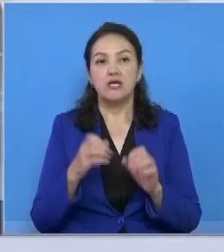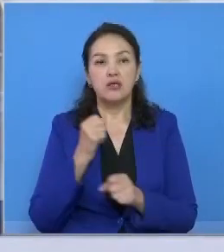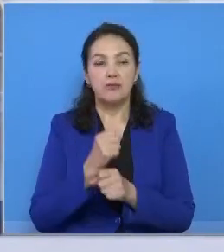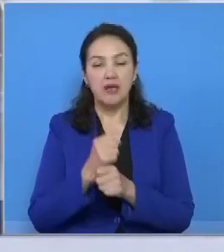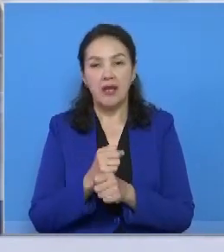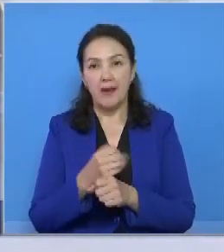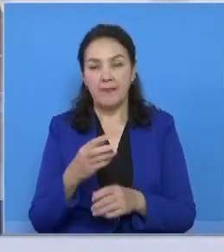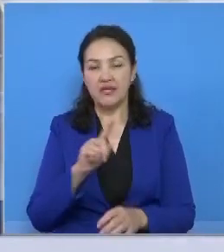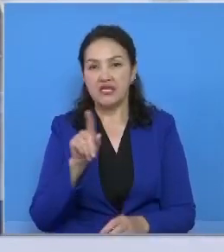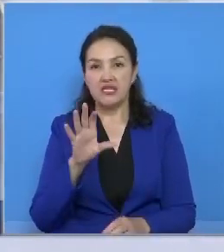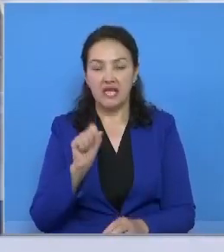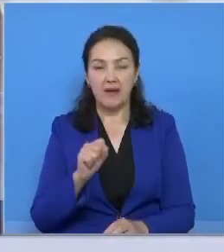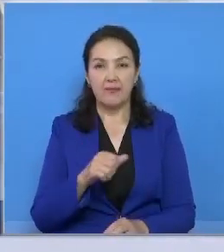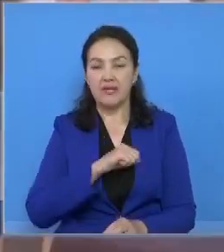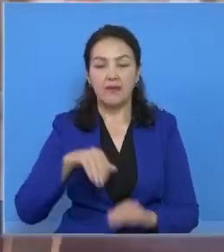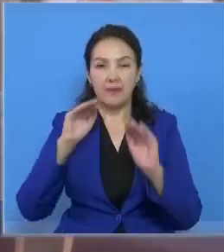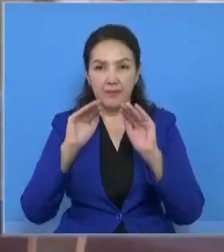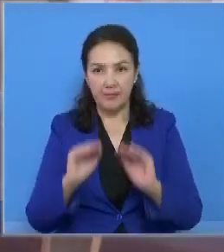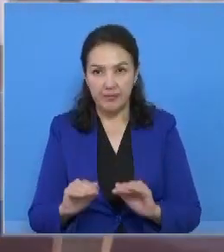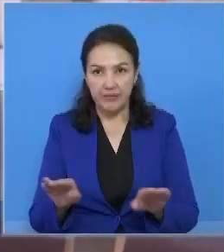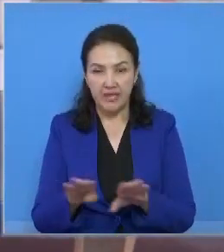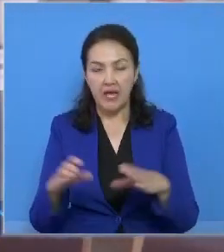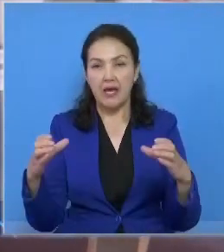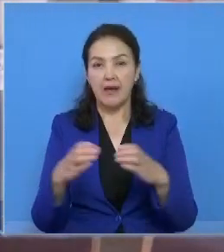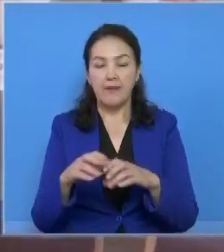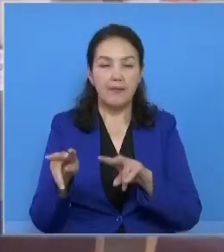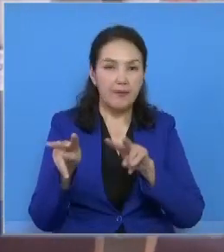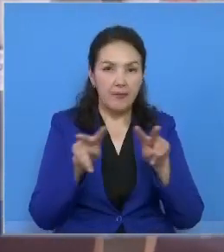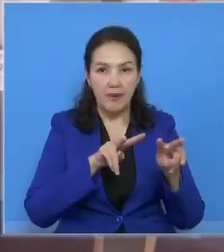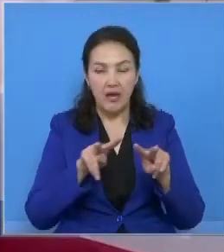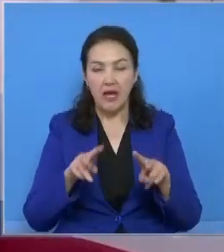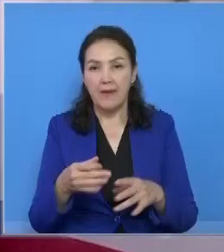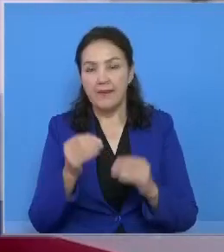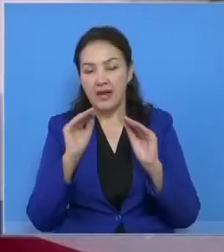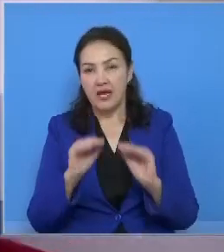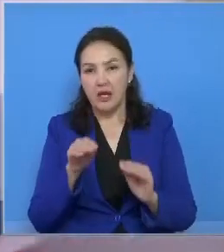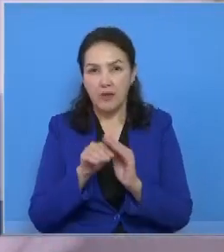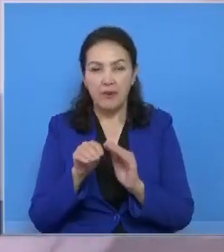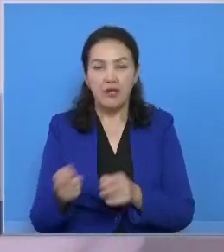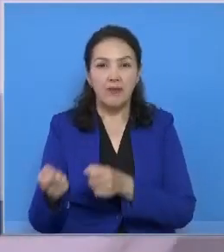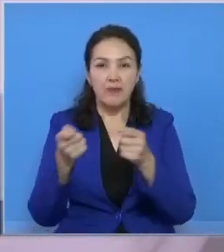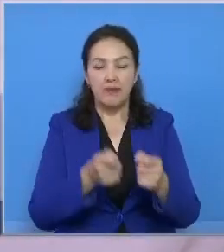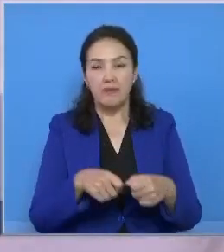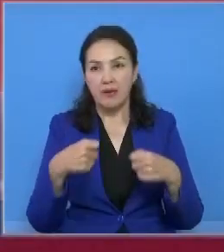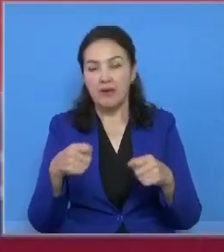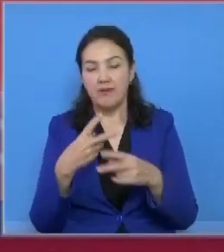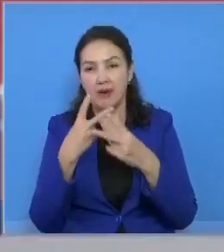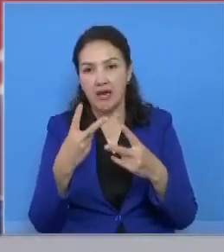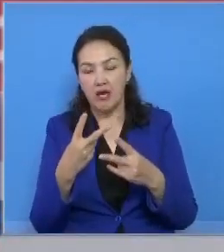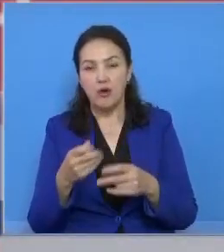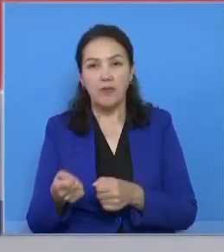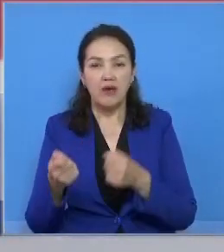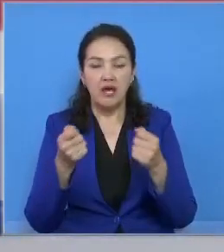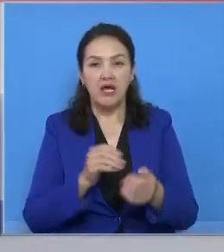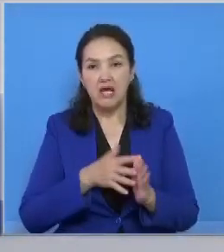товары производства «Зета» самые низкие. Также компания контролирует поддержание минимальных наценок на привозную продукцию, несмотря на